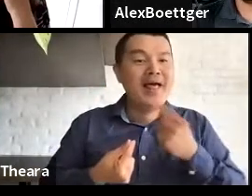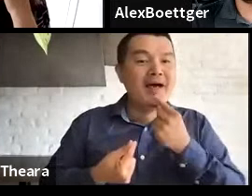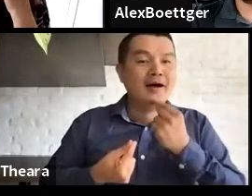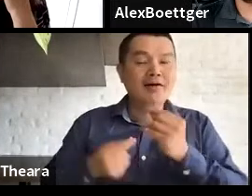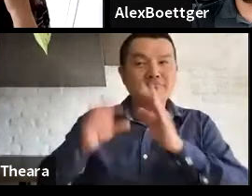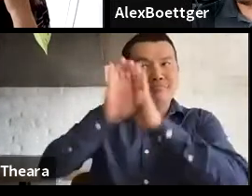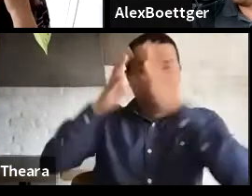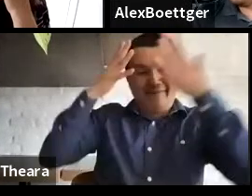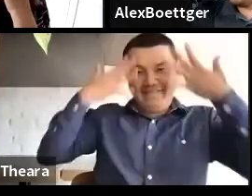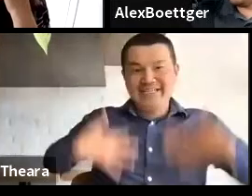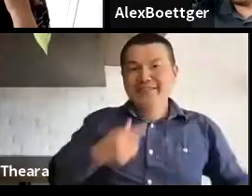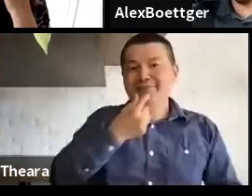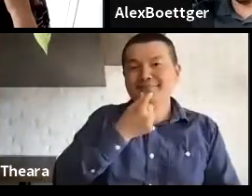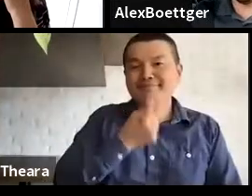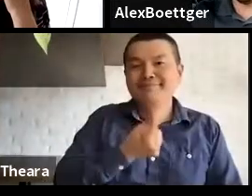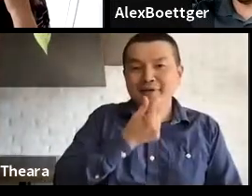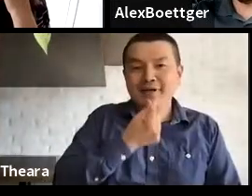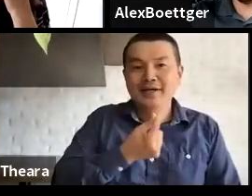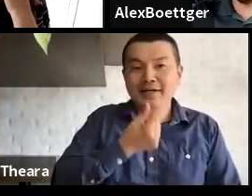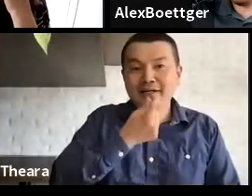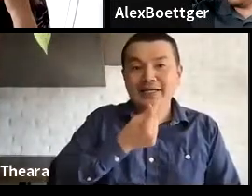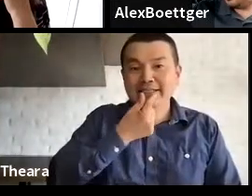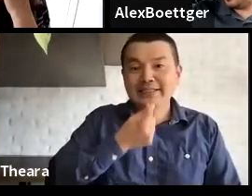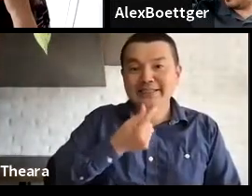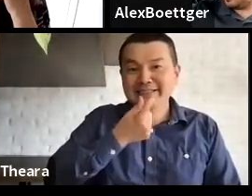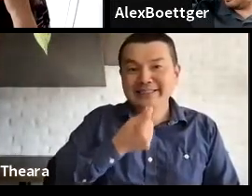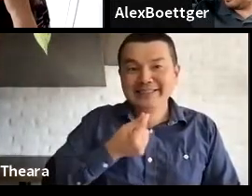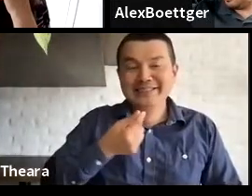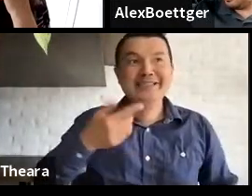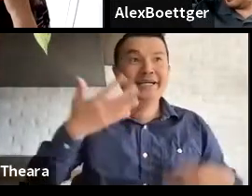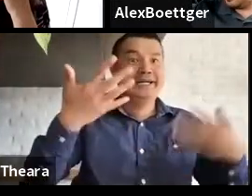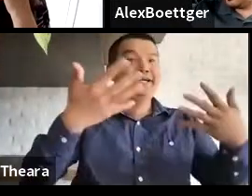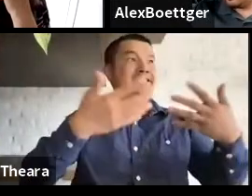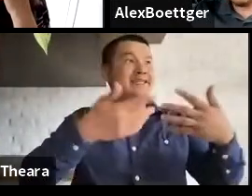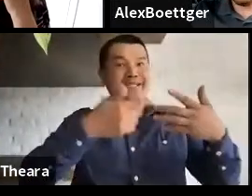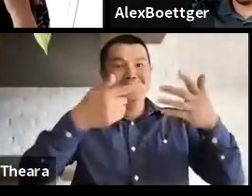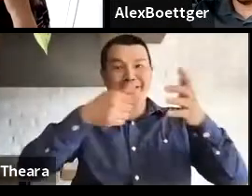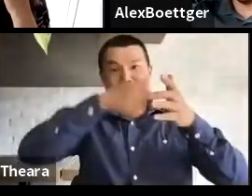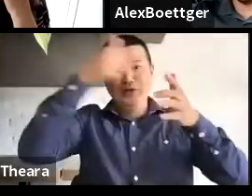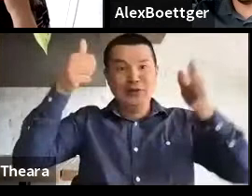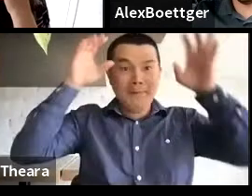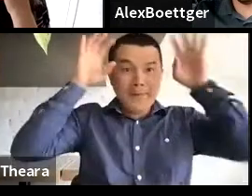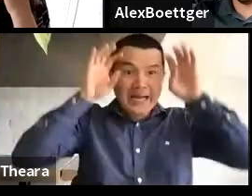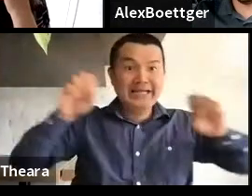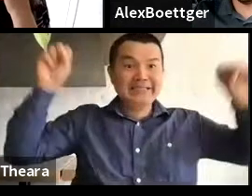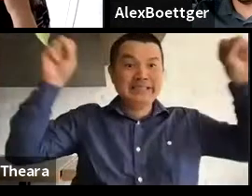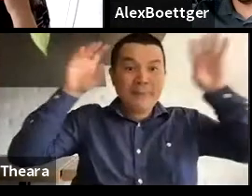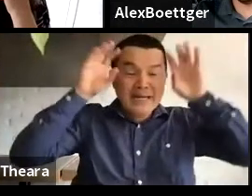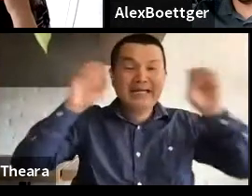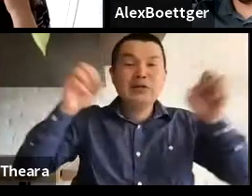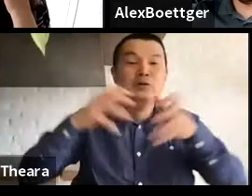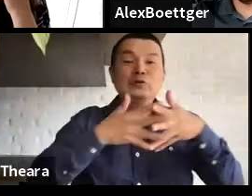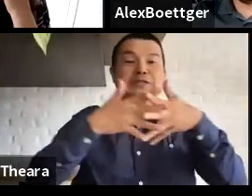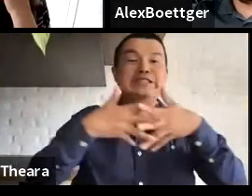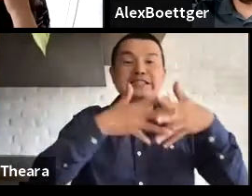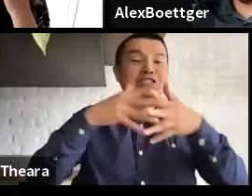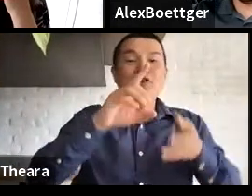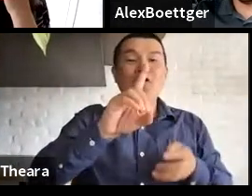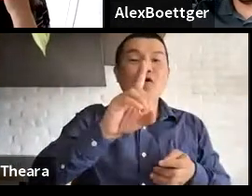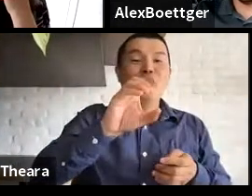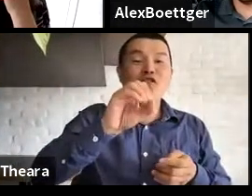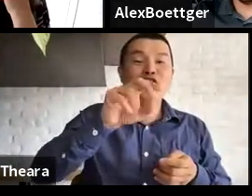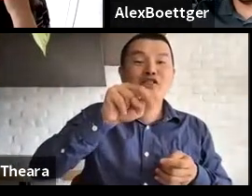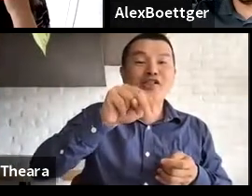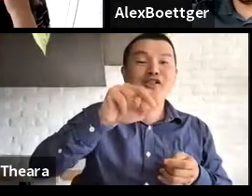barbiche. C'est qu'il a été baptisé par la communauté des sourds Champlain. Quand on parle de Champlain en histoire,